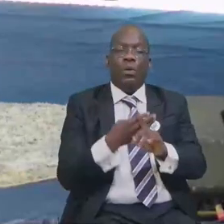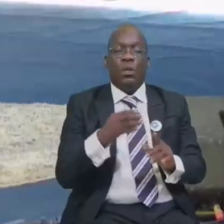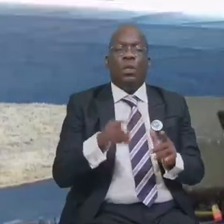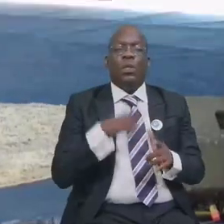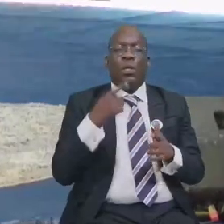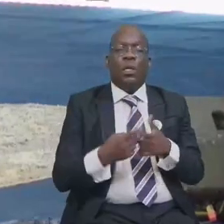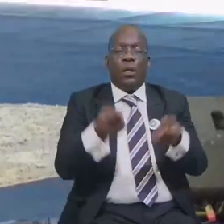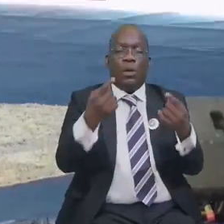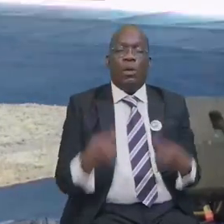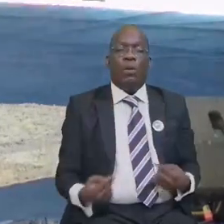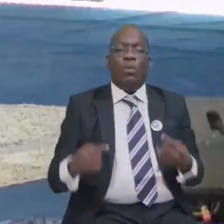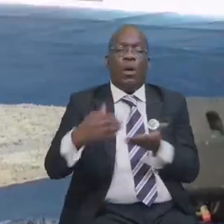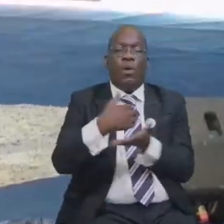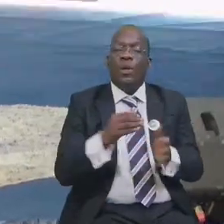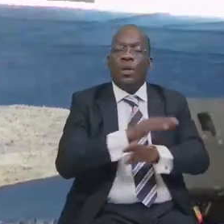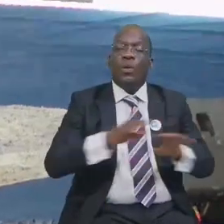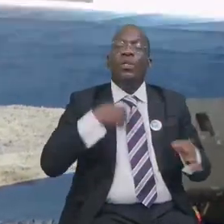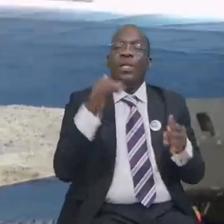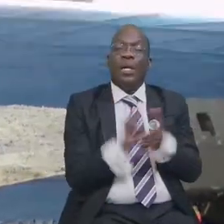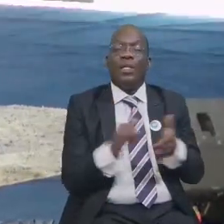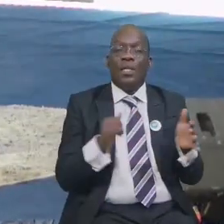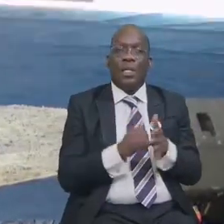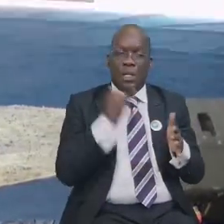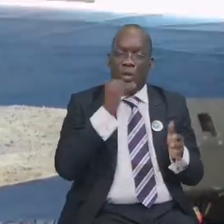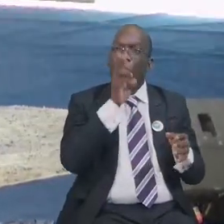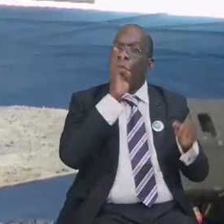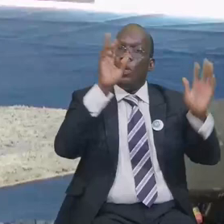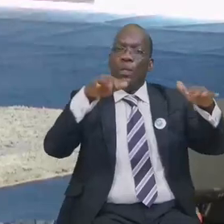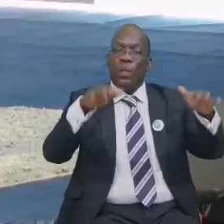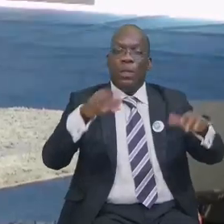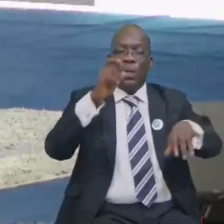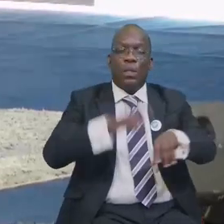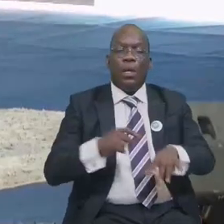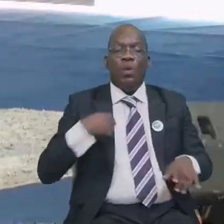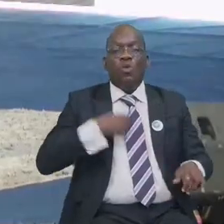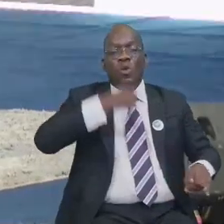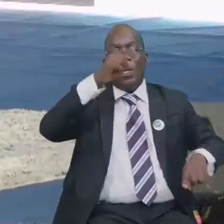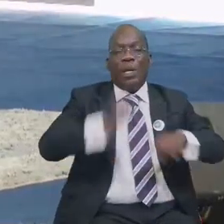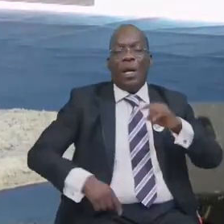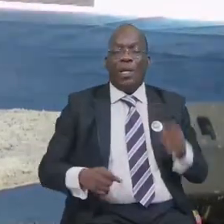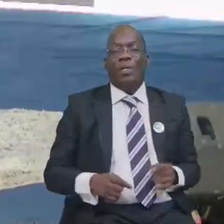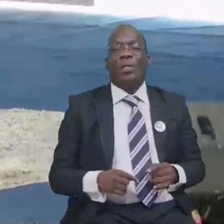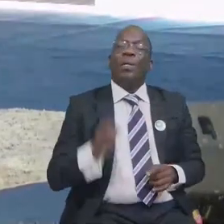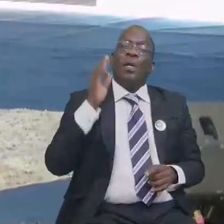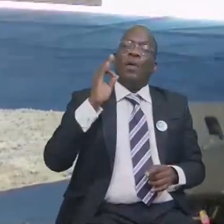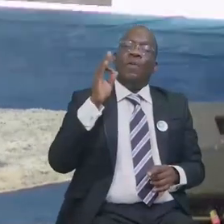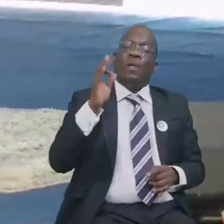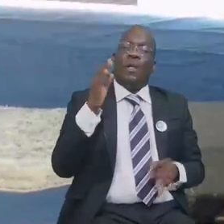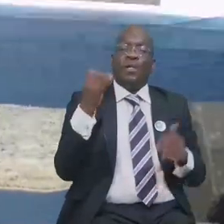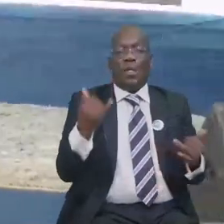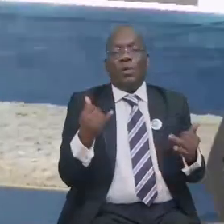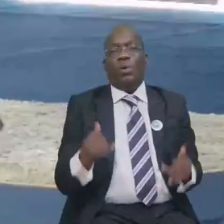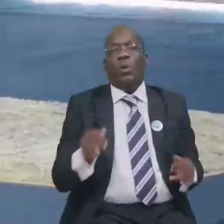Ne dites pas, oh, que c'est la saison pluvieuse et on ne peut pas évangéliser ou faire la moisson. Ne dites